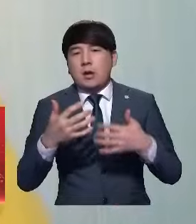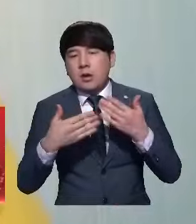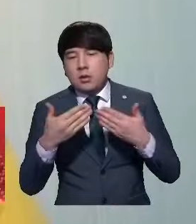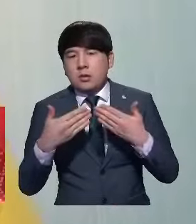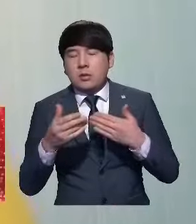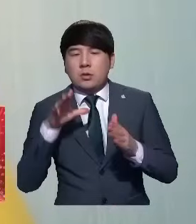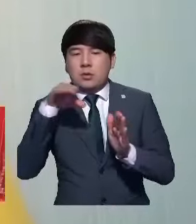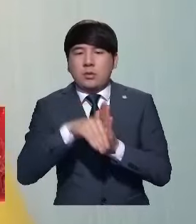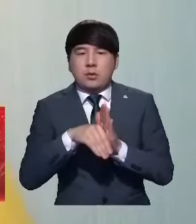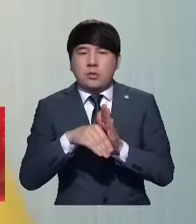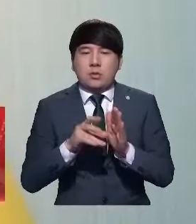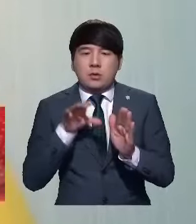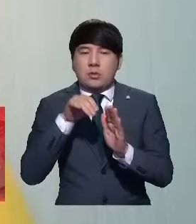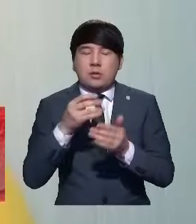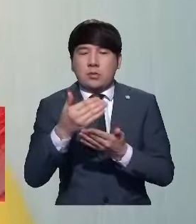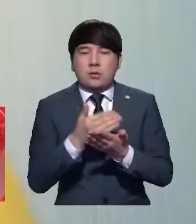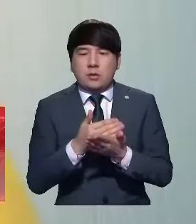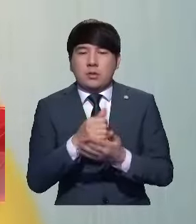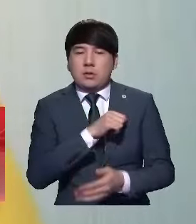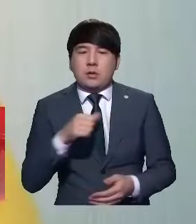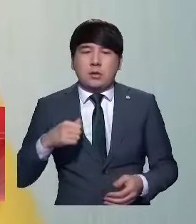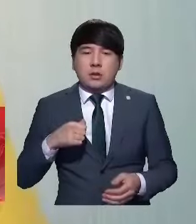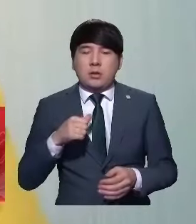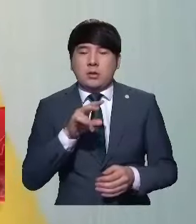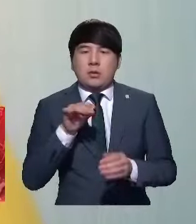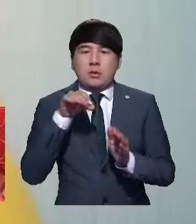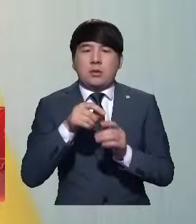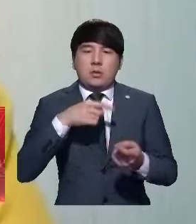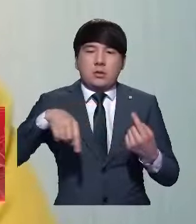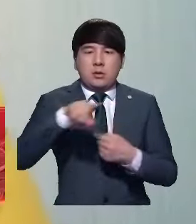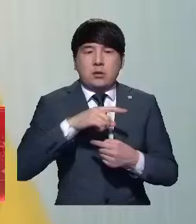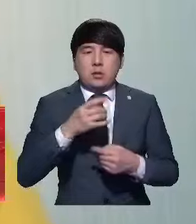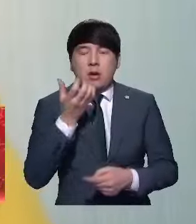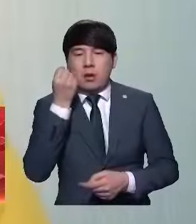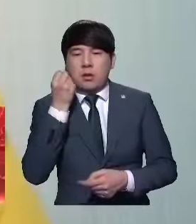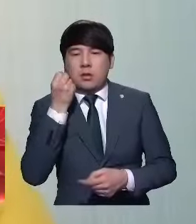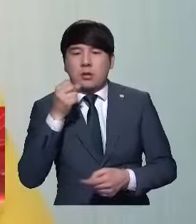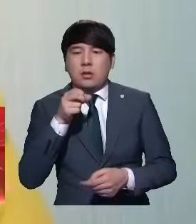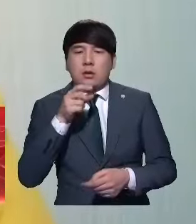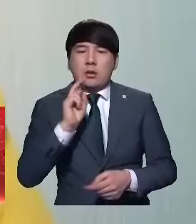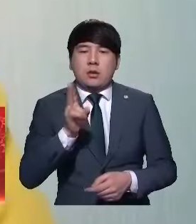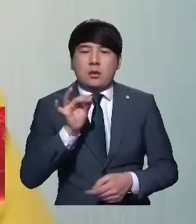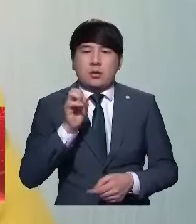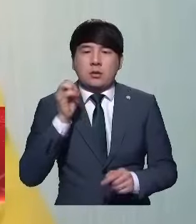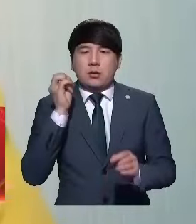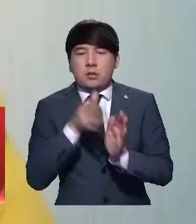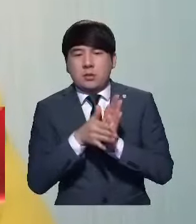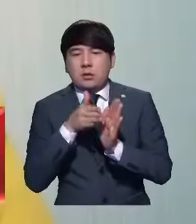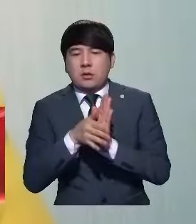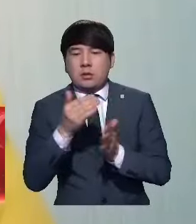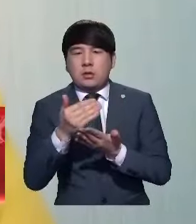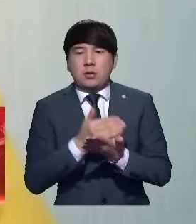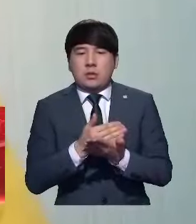то, чтобы найти те самые сферы, где бы наши возможности и катарские инвестиции нашли бы